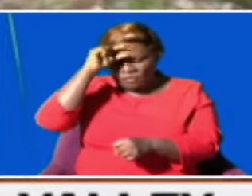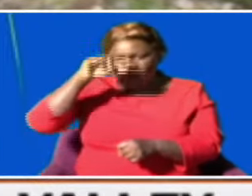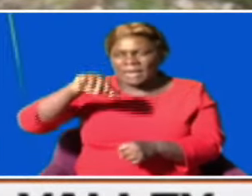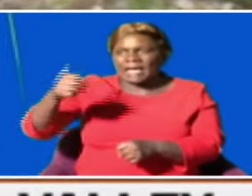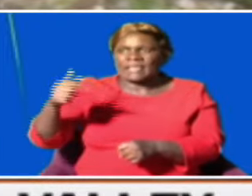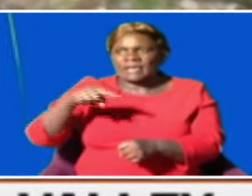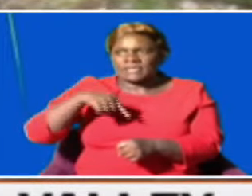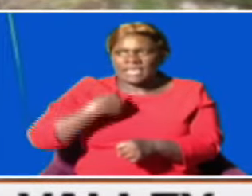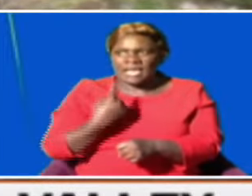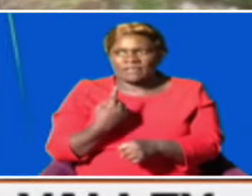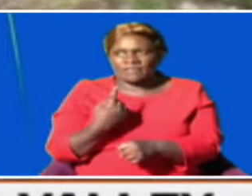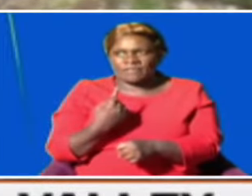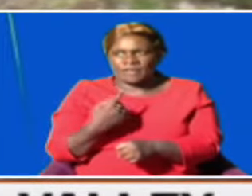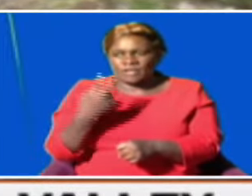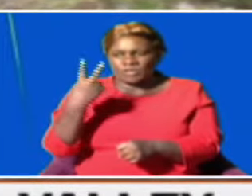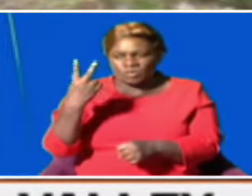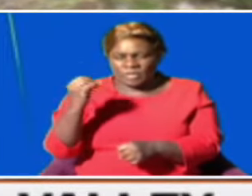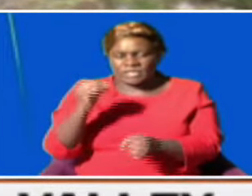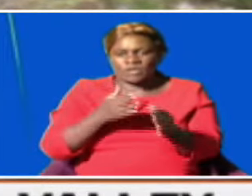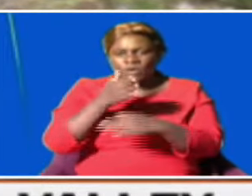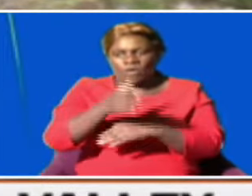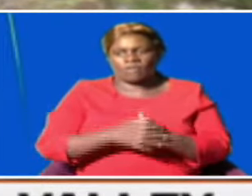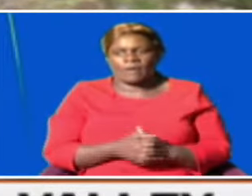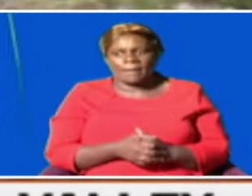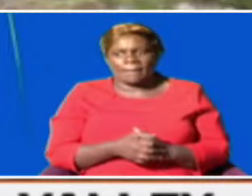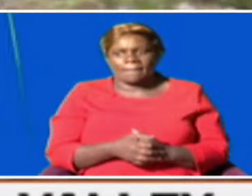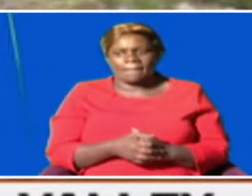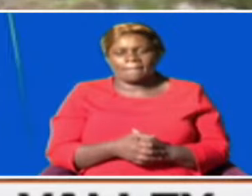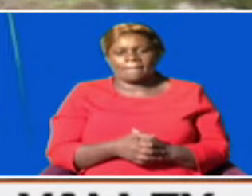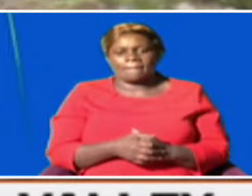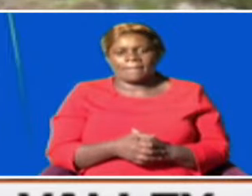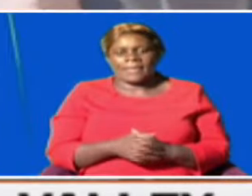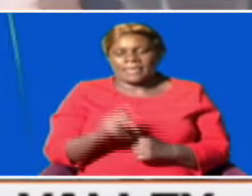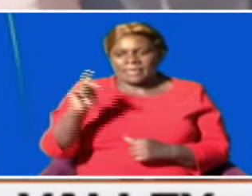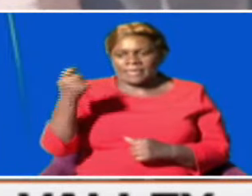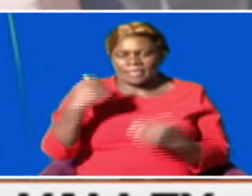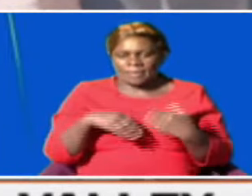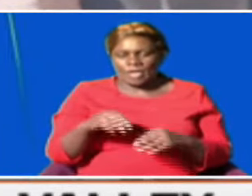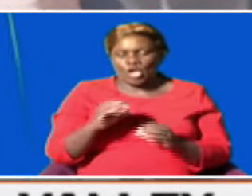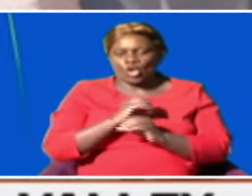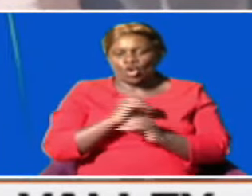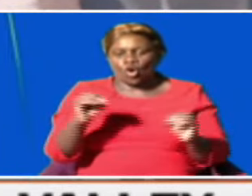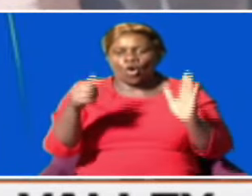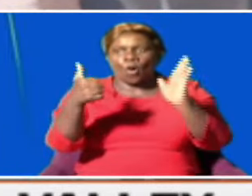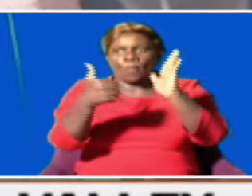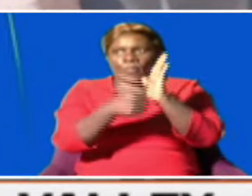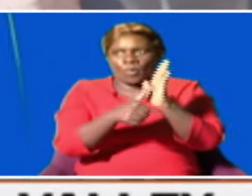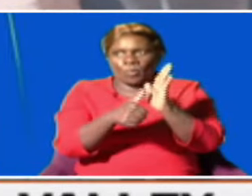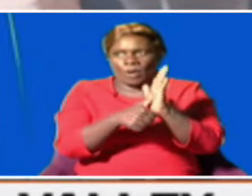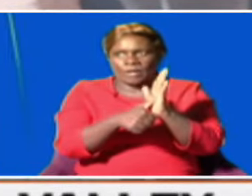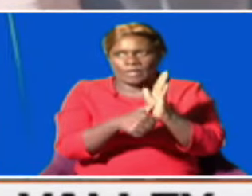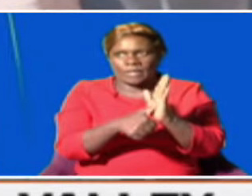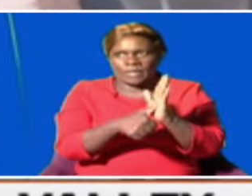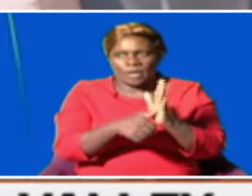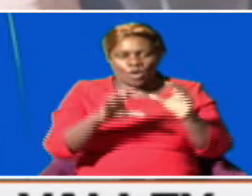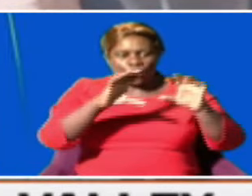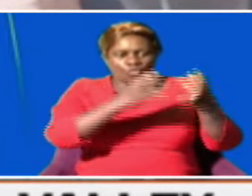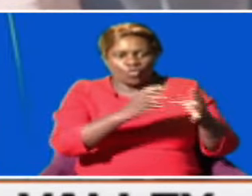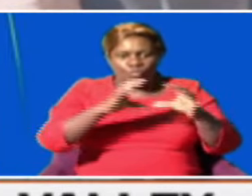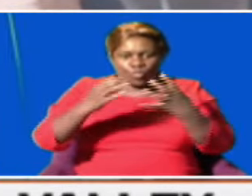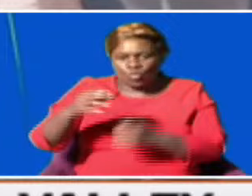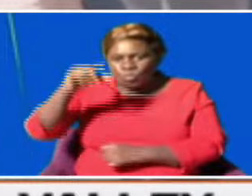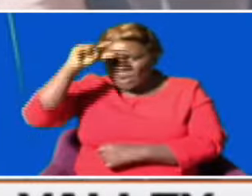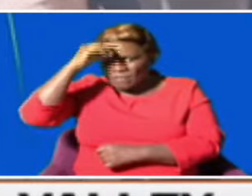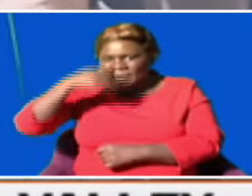si tutaanikwa mara 20 ya hiyo. Kenyans are watching. Hakuna shida na hakuna factions kwa serikali ya